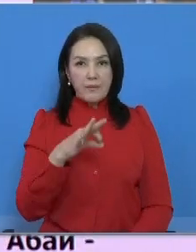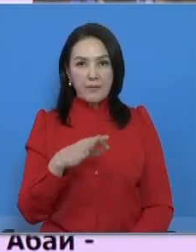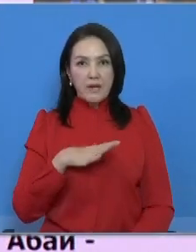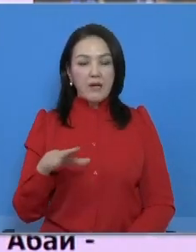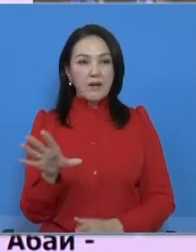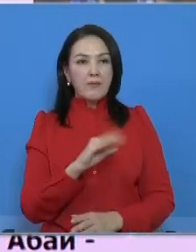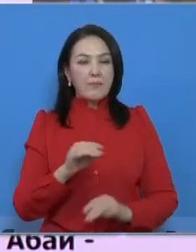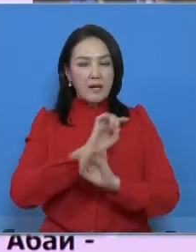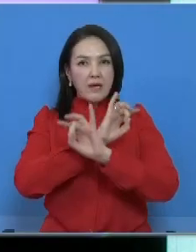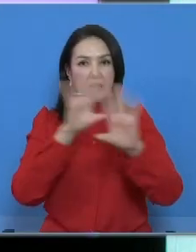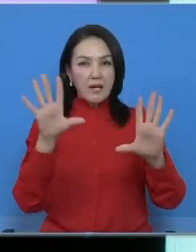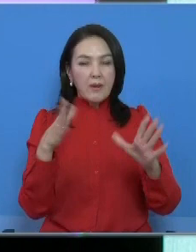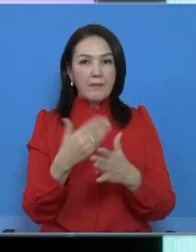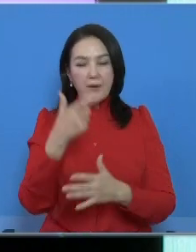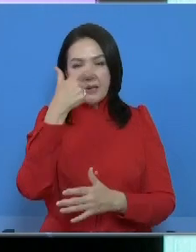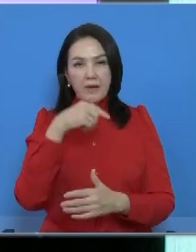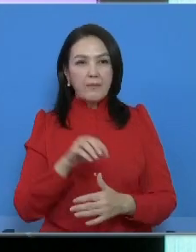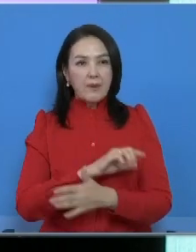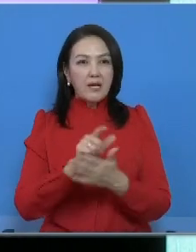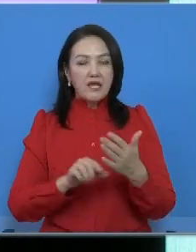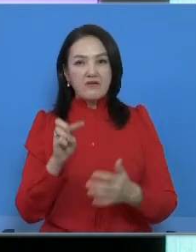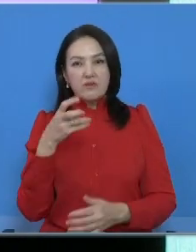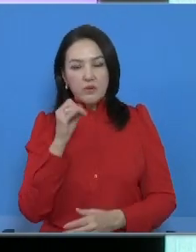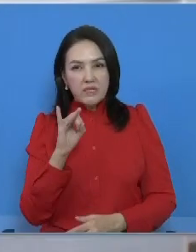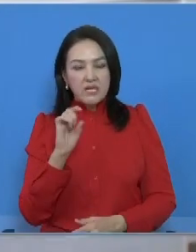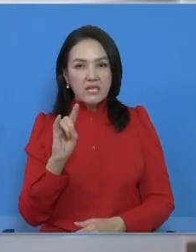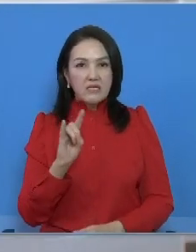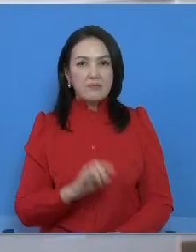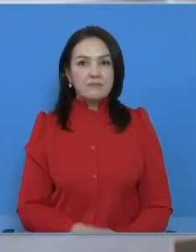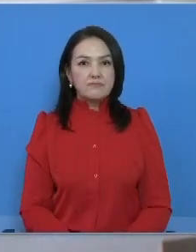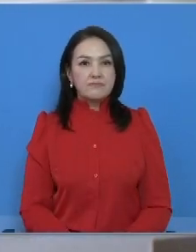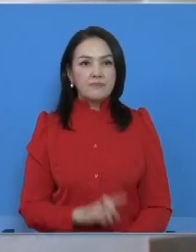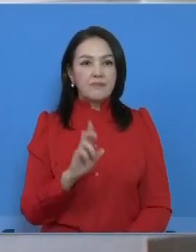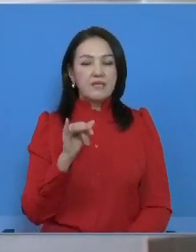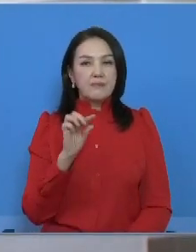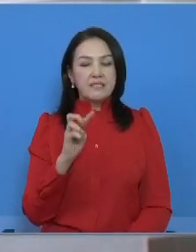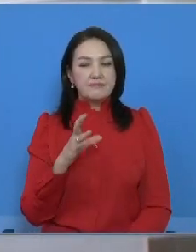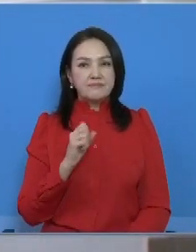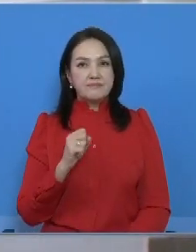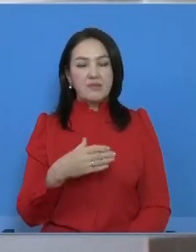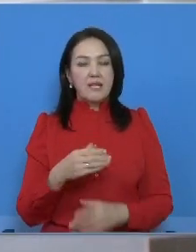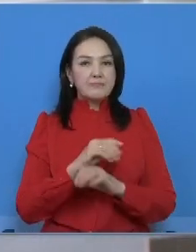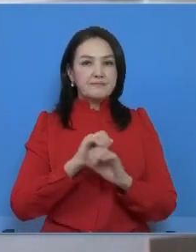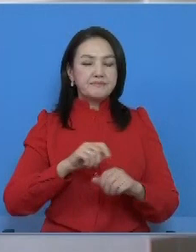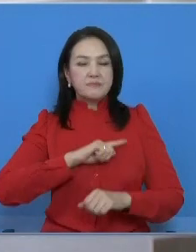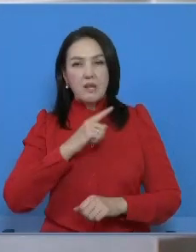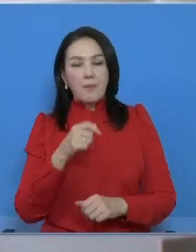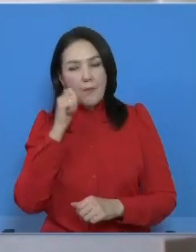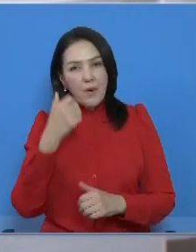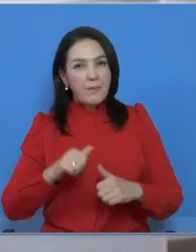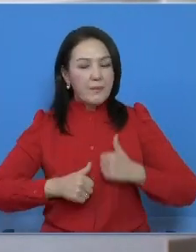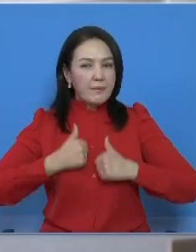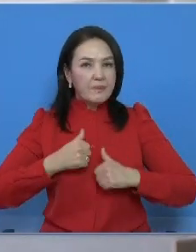на всю страну она прославилась своим Романом невзгоды бегу ли магазин отличается мужественным И